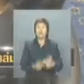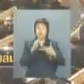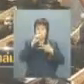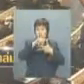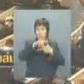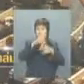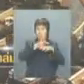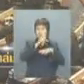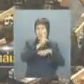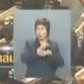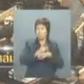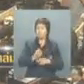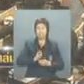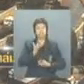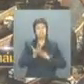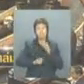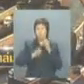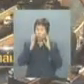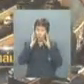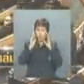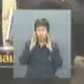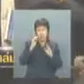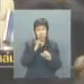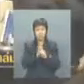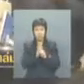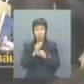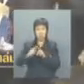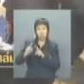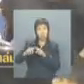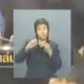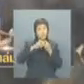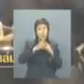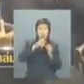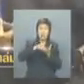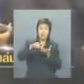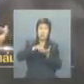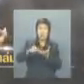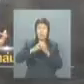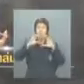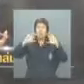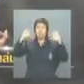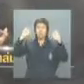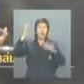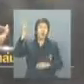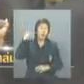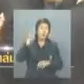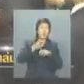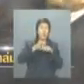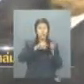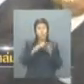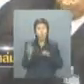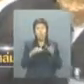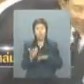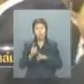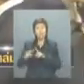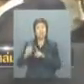ำหน้าที่ประธานสภาผู้แทนราษฎรเพื่อแก้ไขปัญหาองค์ประชุมสภาที่ล่มอย่างต่อเนื่องเมื่อสมัยประชุมครั้งที่แล้วนะคะเพื่อเป็น